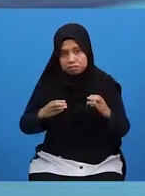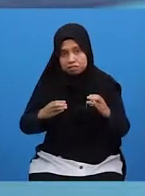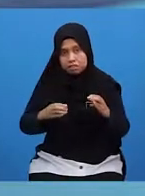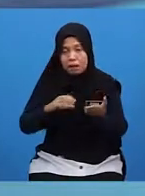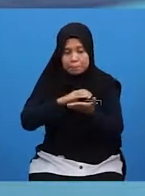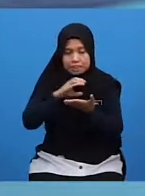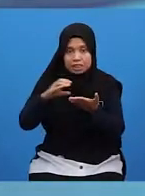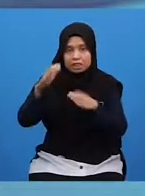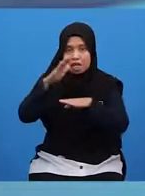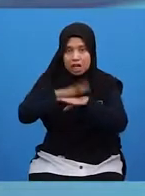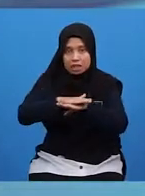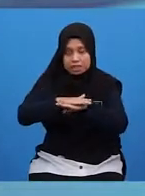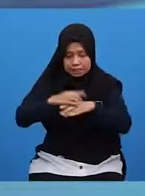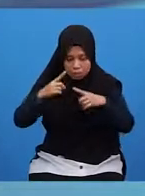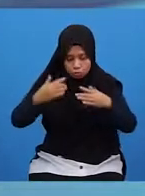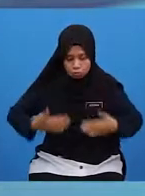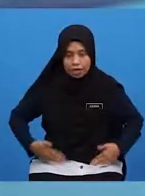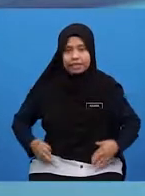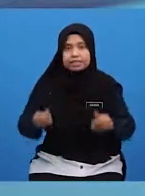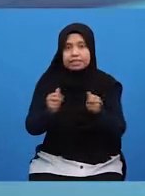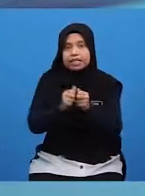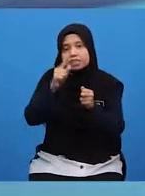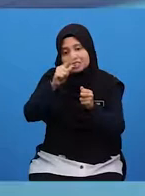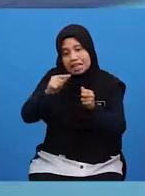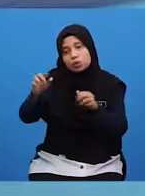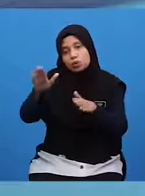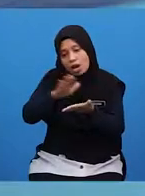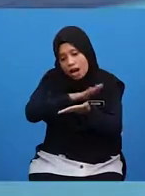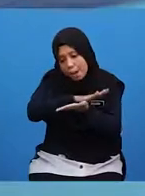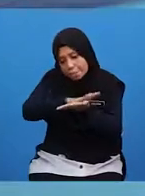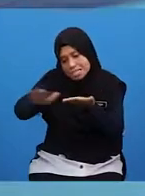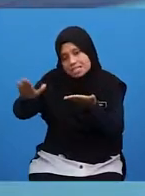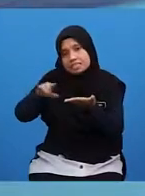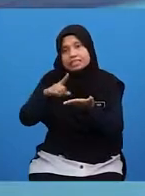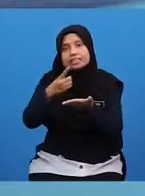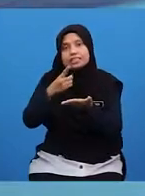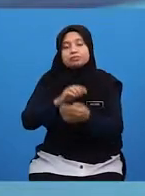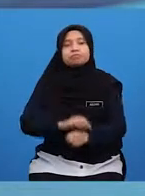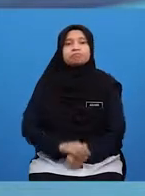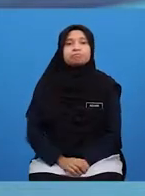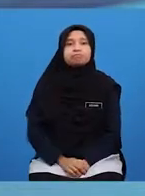atas permukaan kain dengan satu lapisan warna latas sahaja.